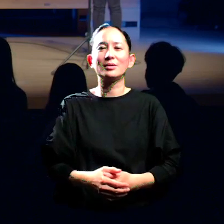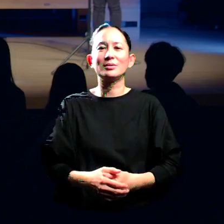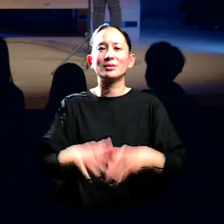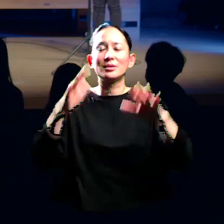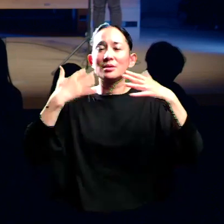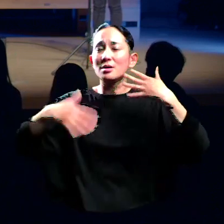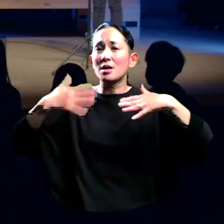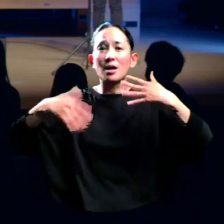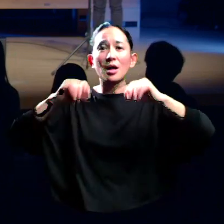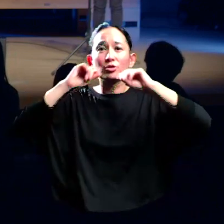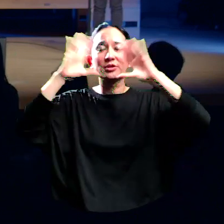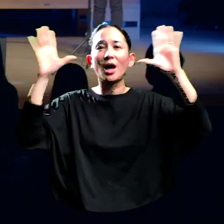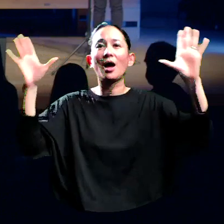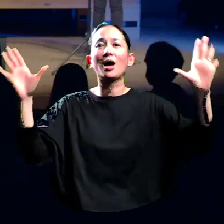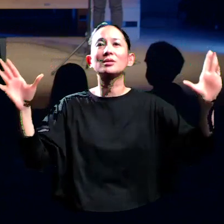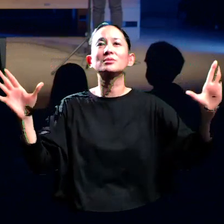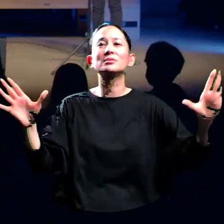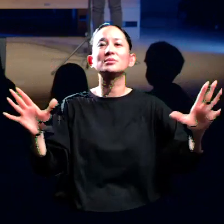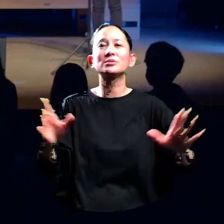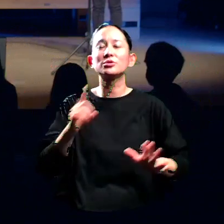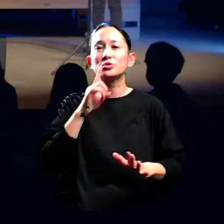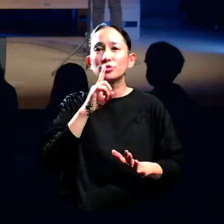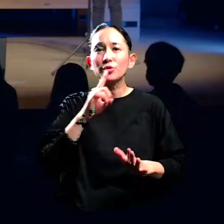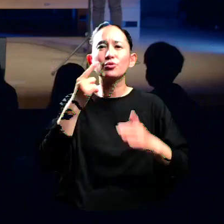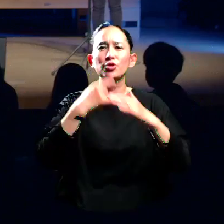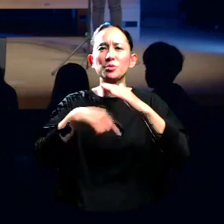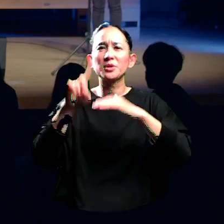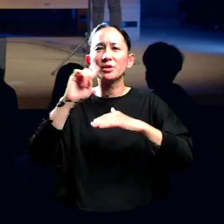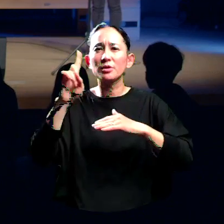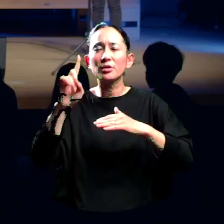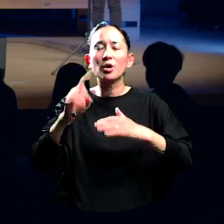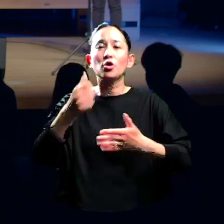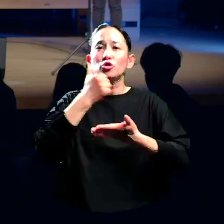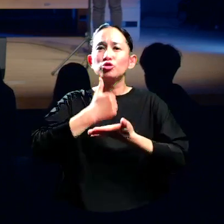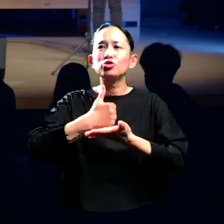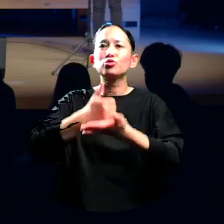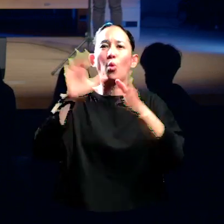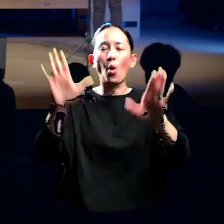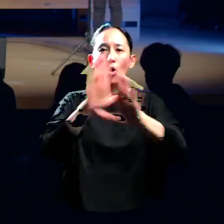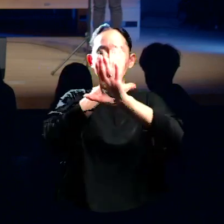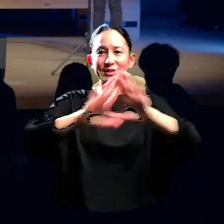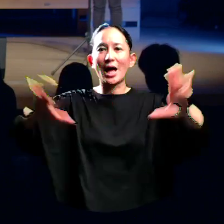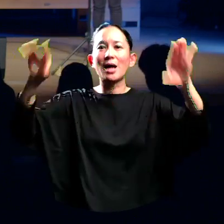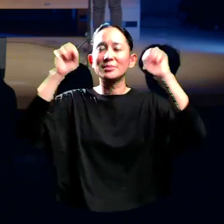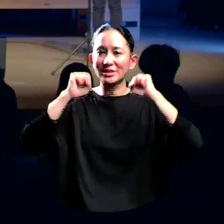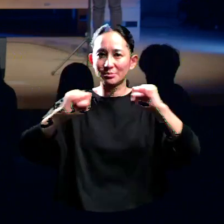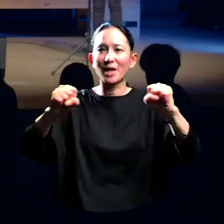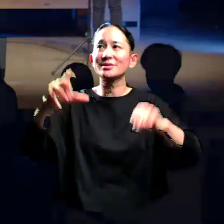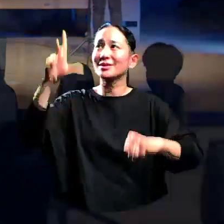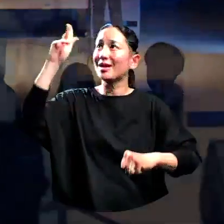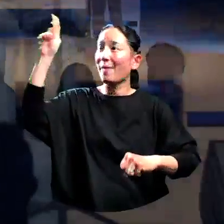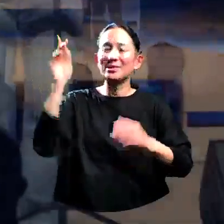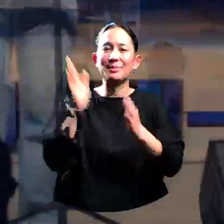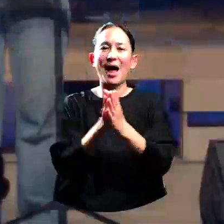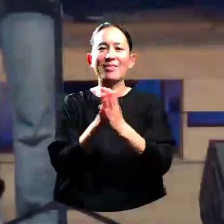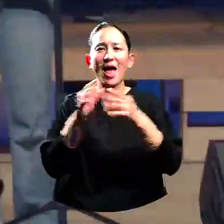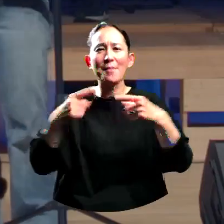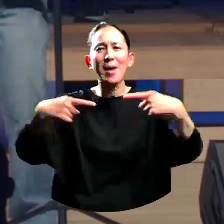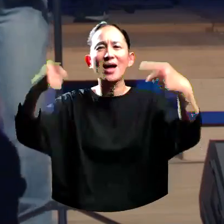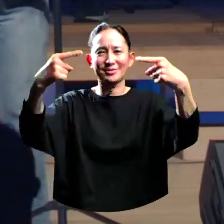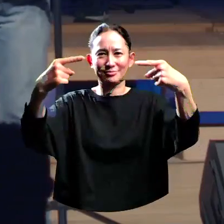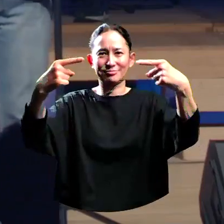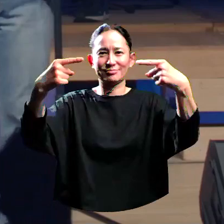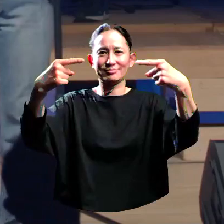ハレルヤというのは神様を讃えます、主を賛美しますという意味です。 Hallelujah means praise God. な